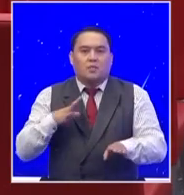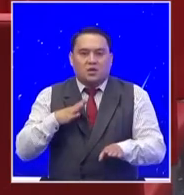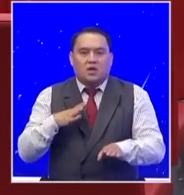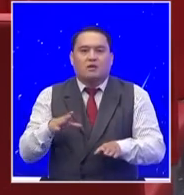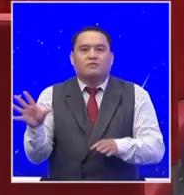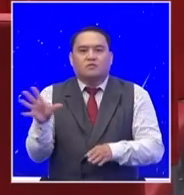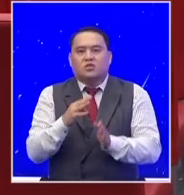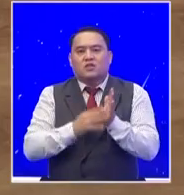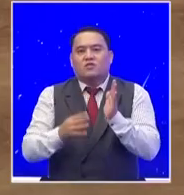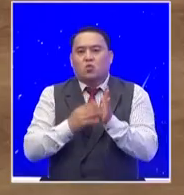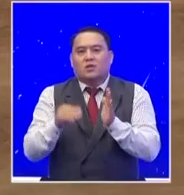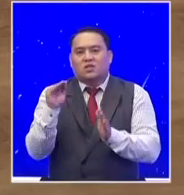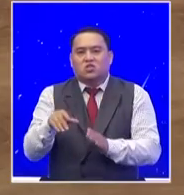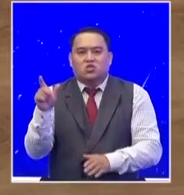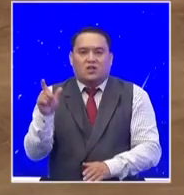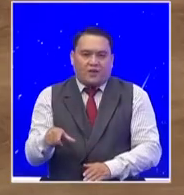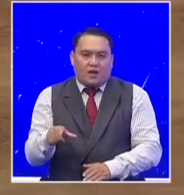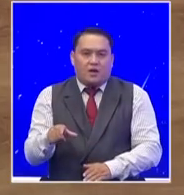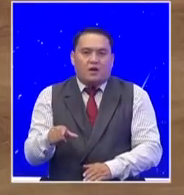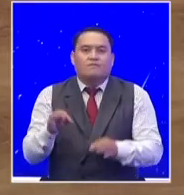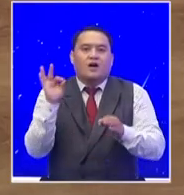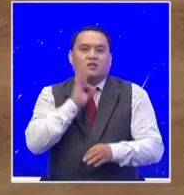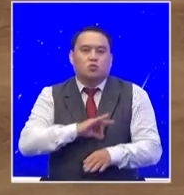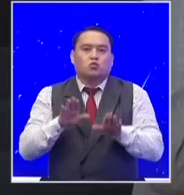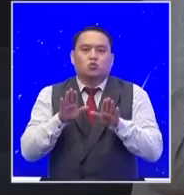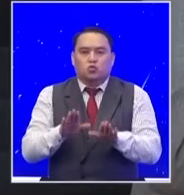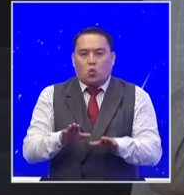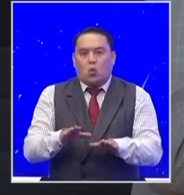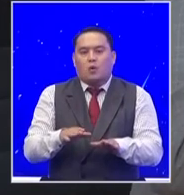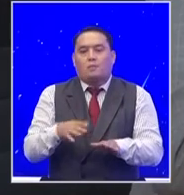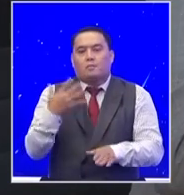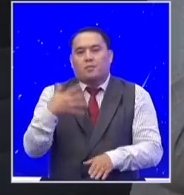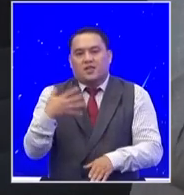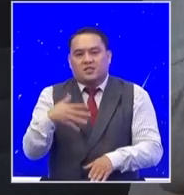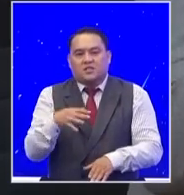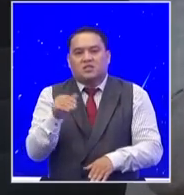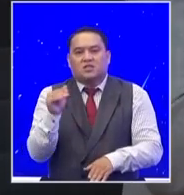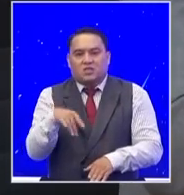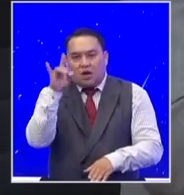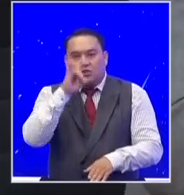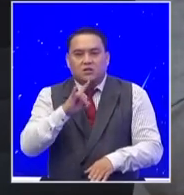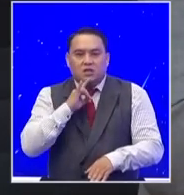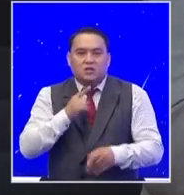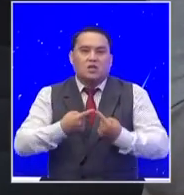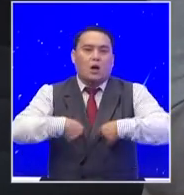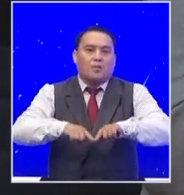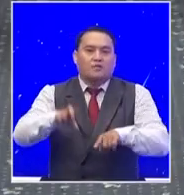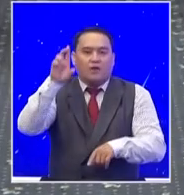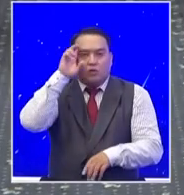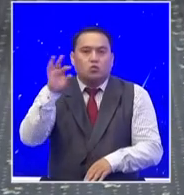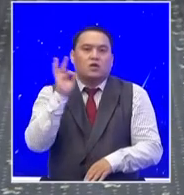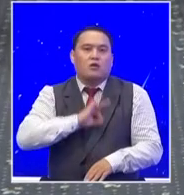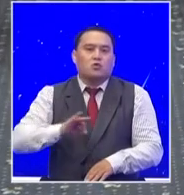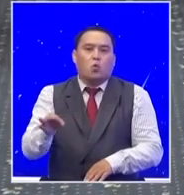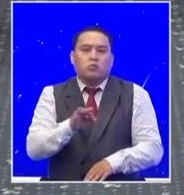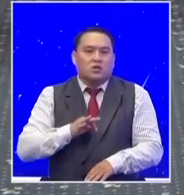подпадали почти 90 тысяч граждан. Однако воспользовались возможностью лишь около 50 тысяч казахстанцев. Департамент государственных